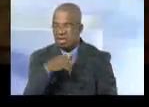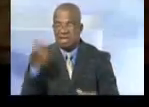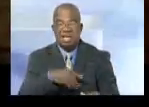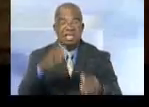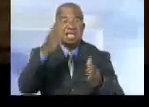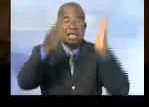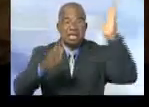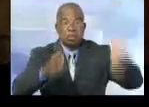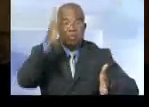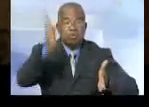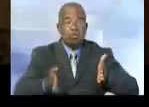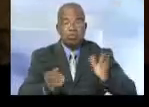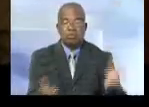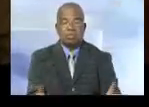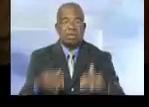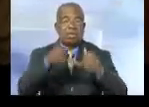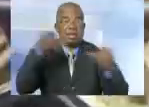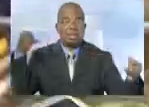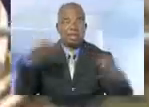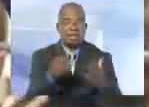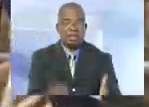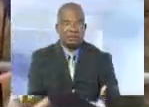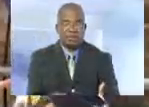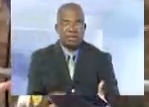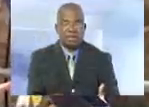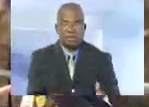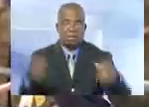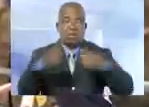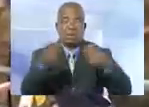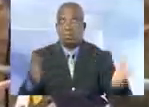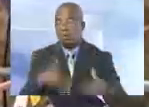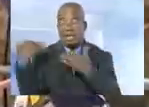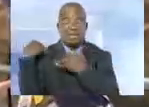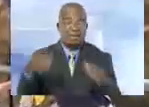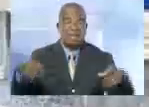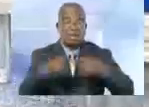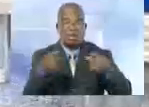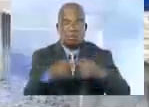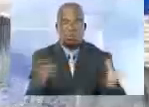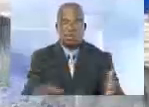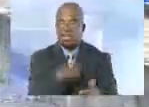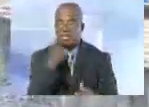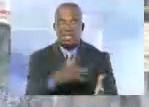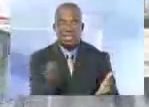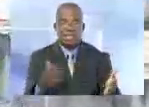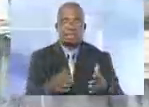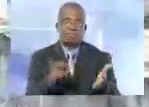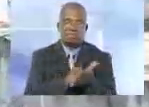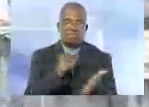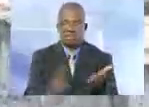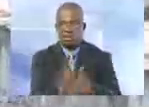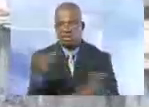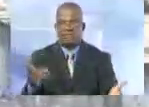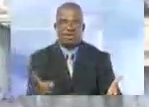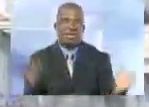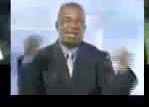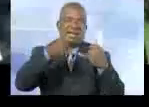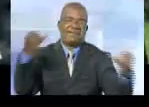CIE reconnaissent que les installations sont vétustes, mais restent optimistes au regard des travaux engagés pour réhabiliter et accroître